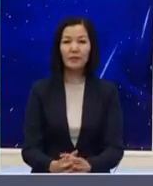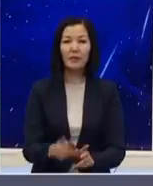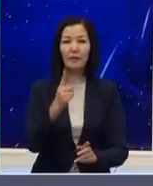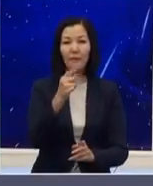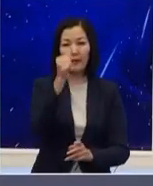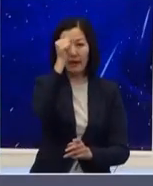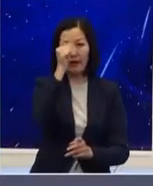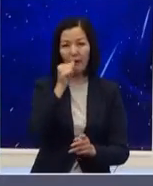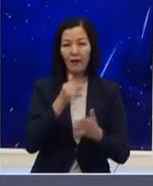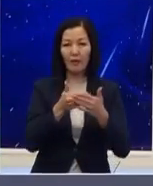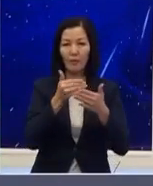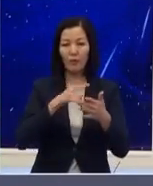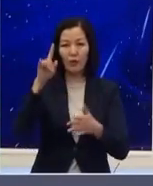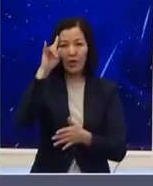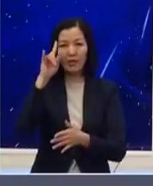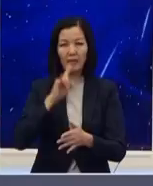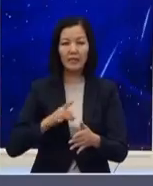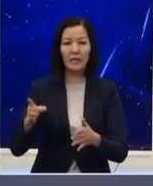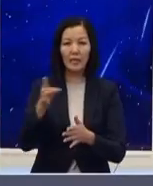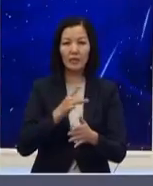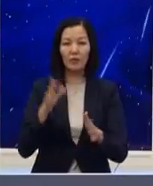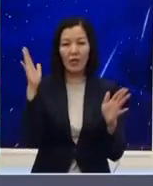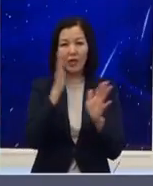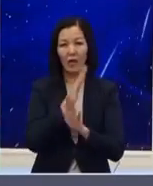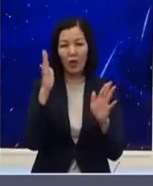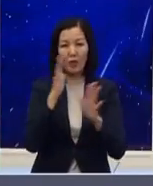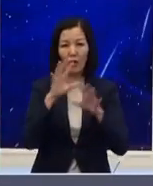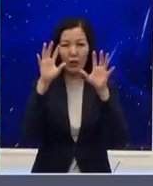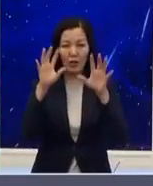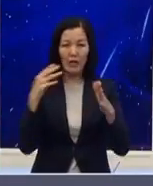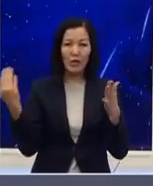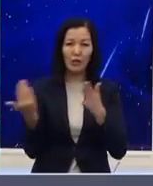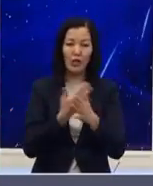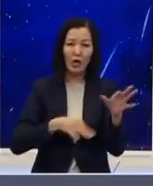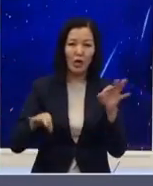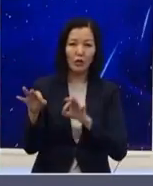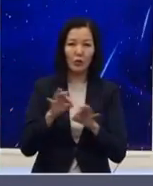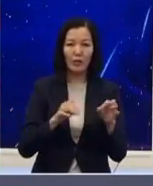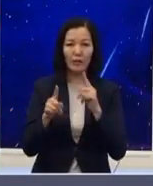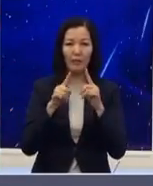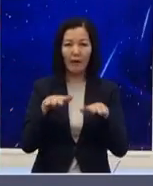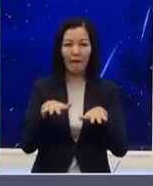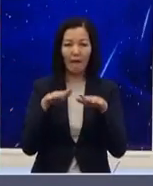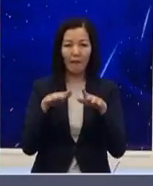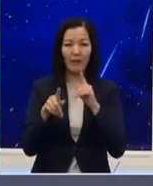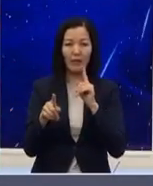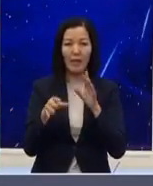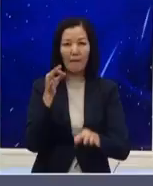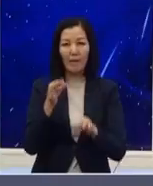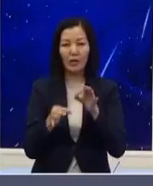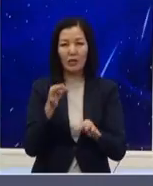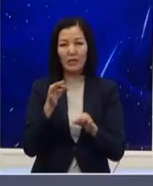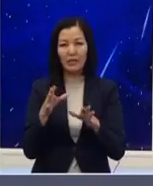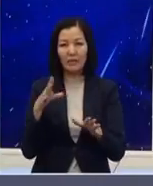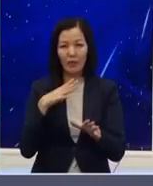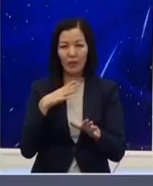Осыдан бір ай бұрын Қазақстан Республикасы экологиялық кодексінің жаңа жобасы парламент мәжілісінде мақұлданғаны мәлім. Заң жобасы табиғат